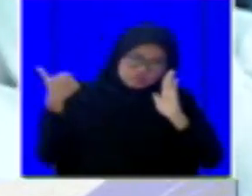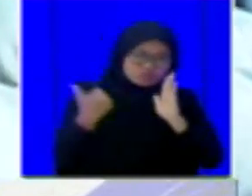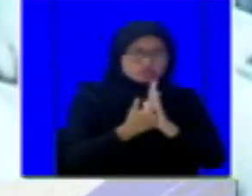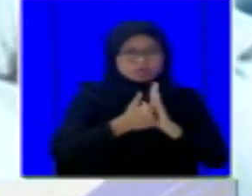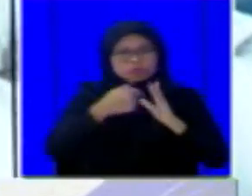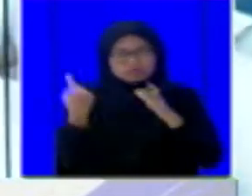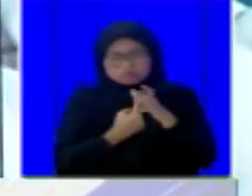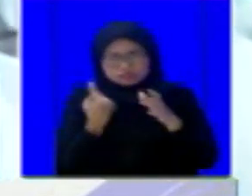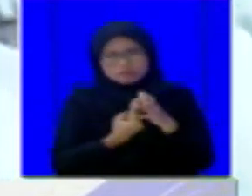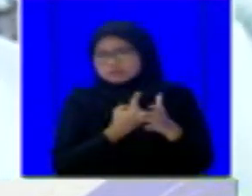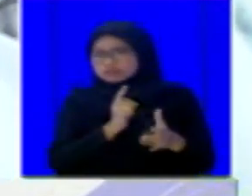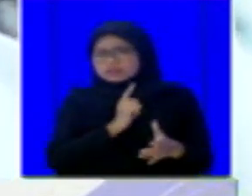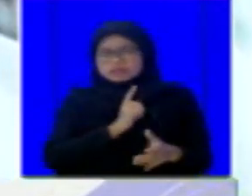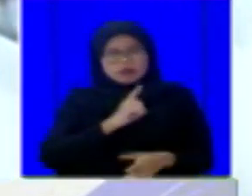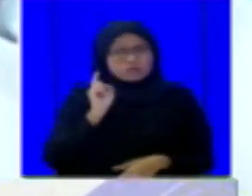melakukan isolasi mandiri.